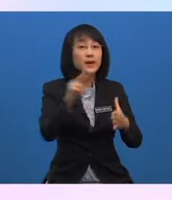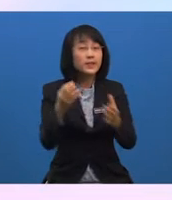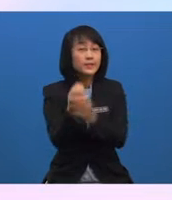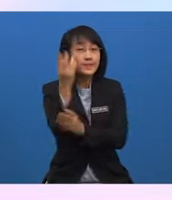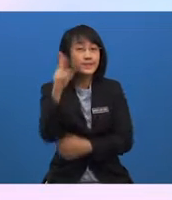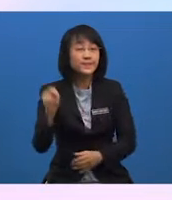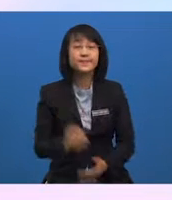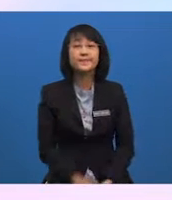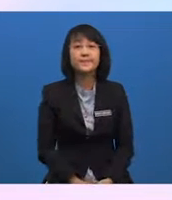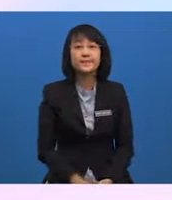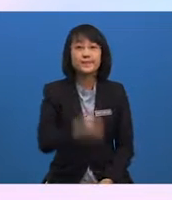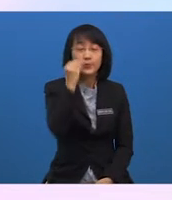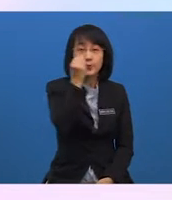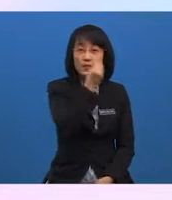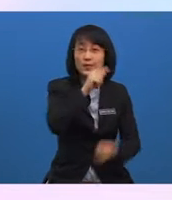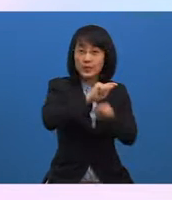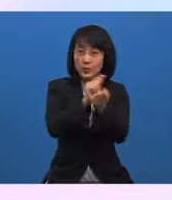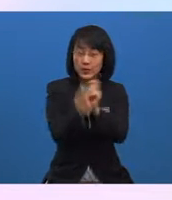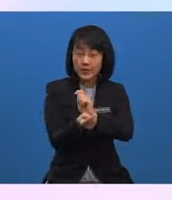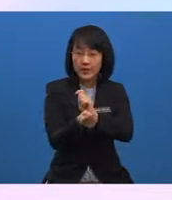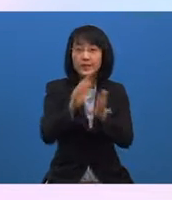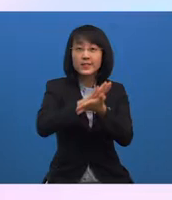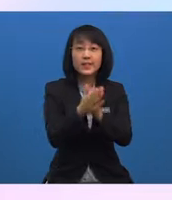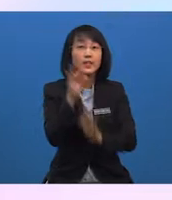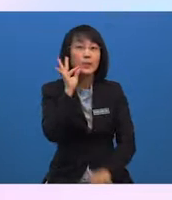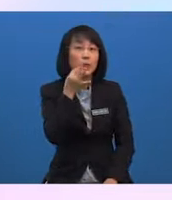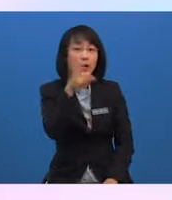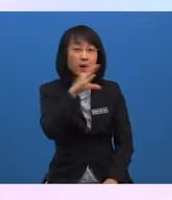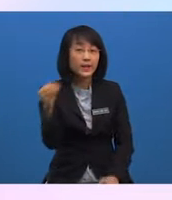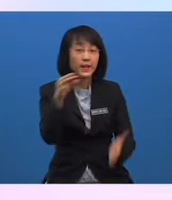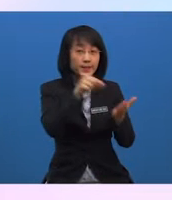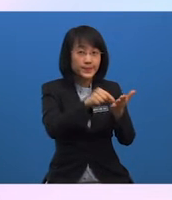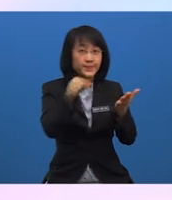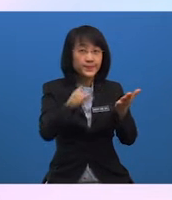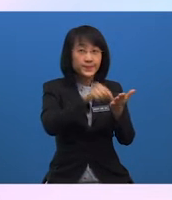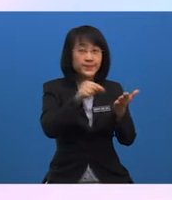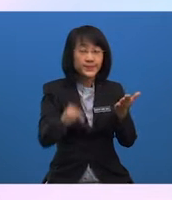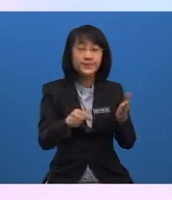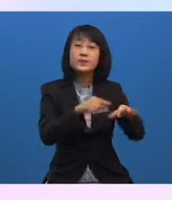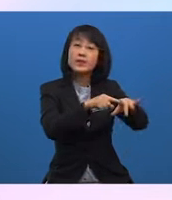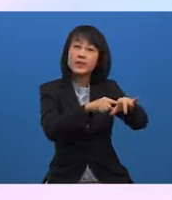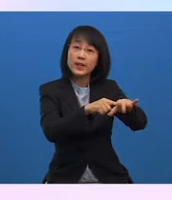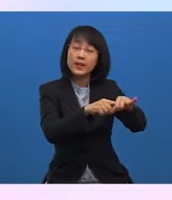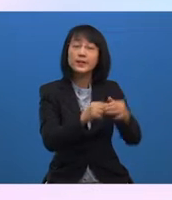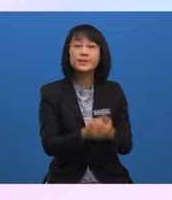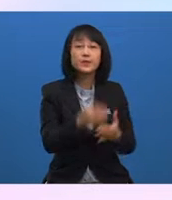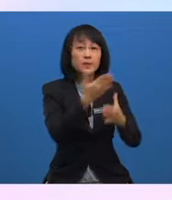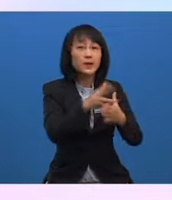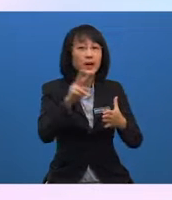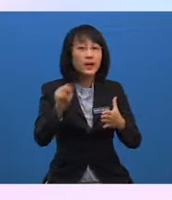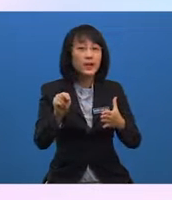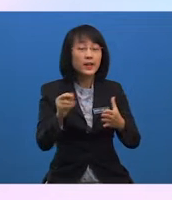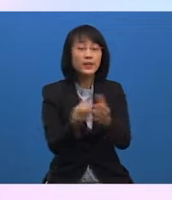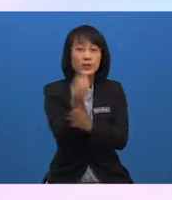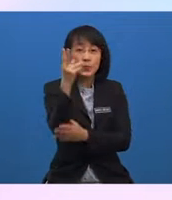bertukar menjadi buah dan biji benih. Manakala, daun merupakan bahagian tumbuhan yang